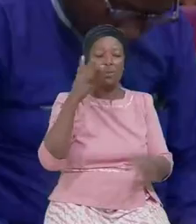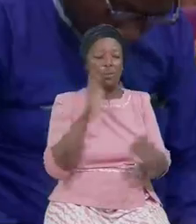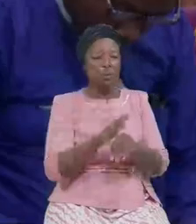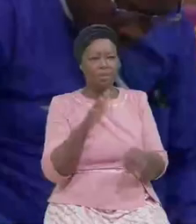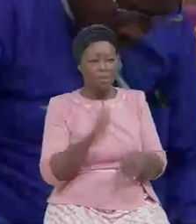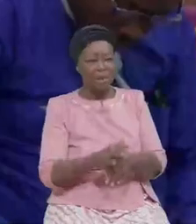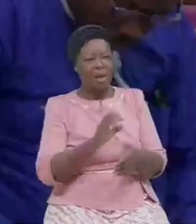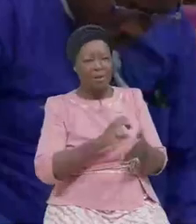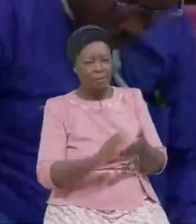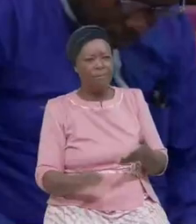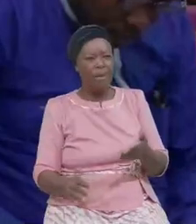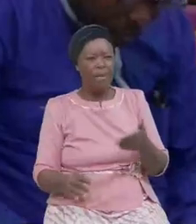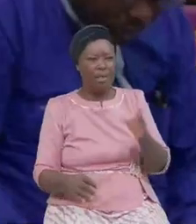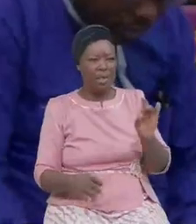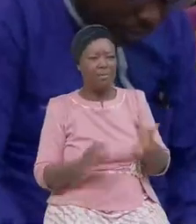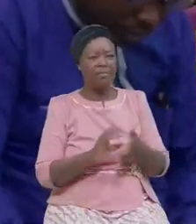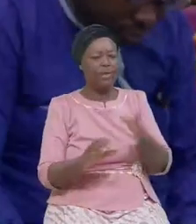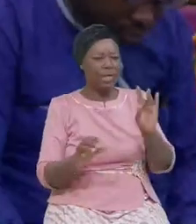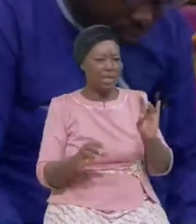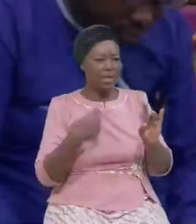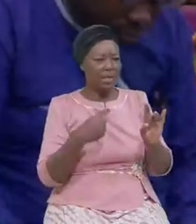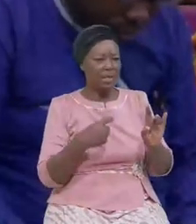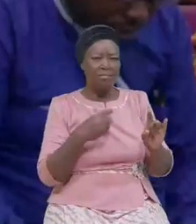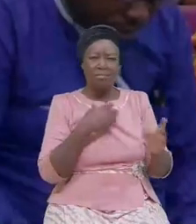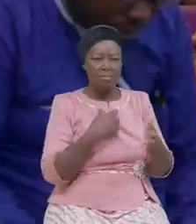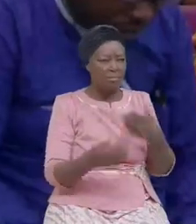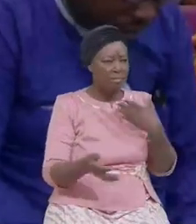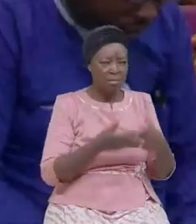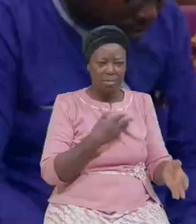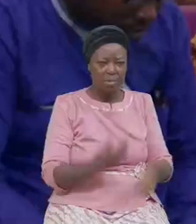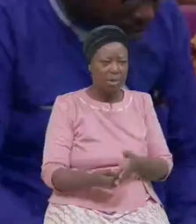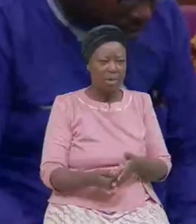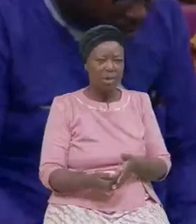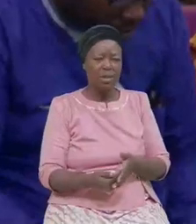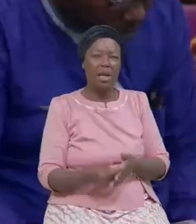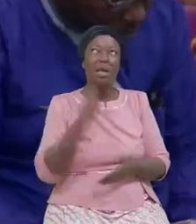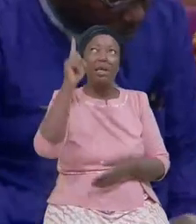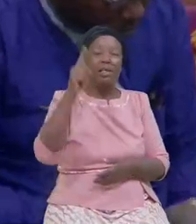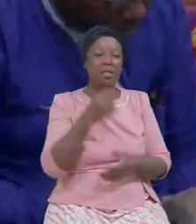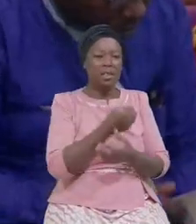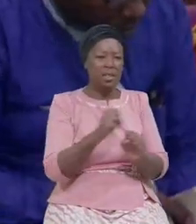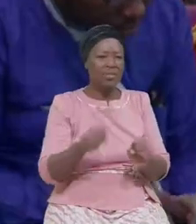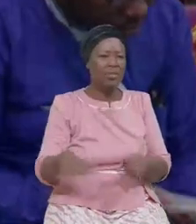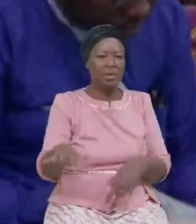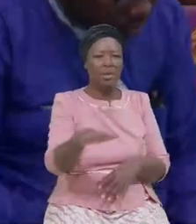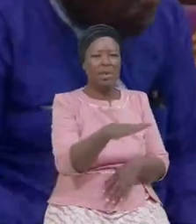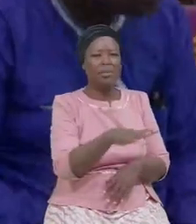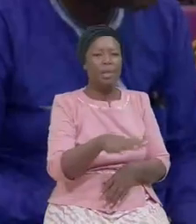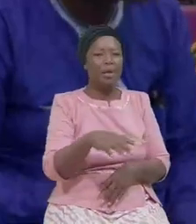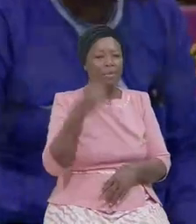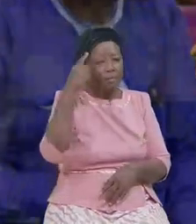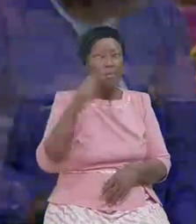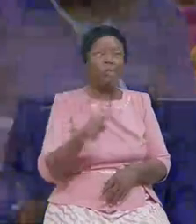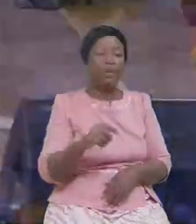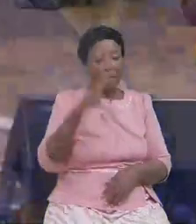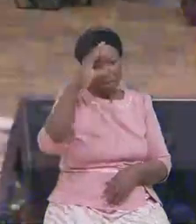Verset 8. Il dit, mais il les sauva à cause de son